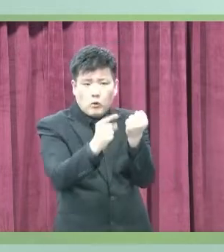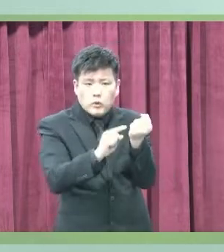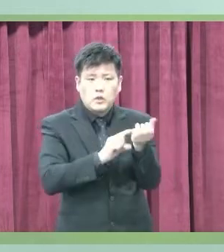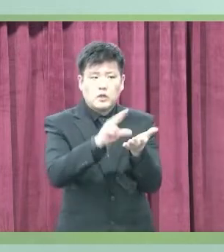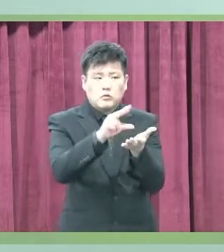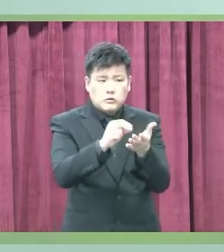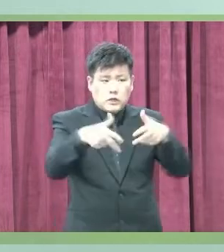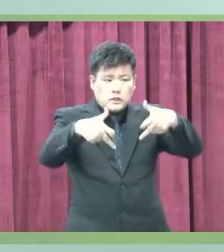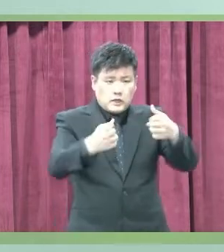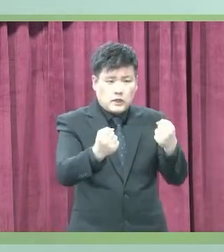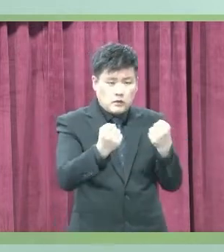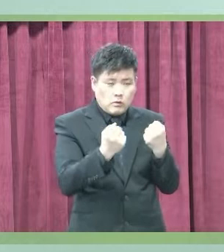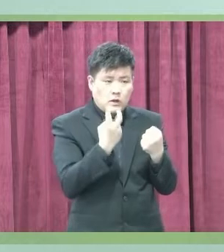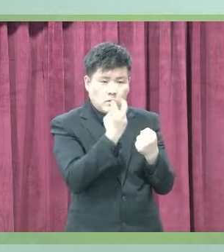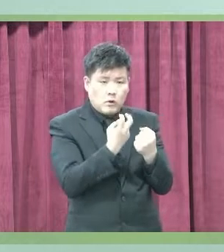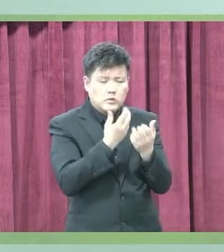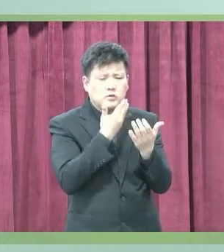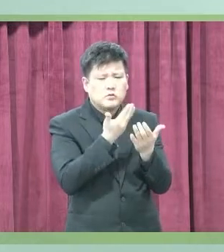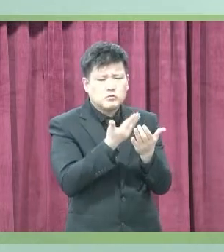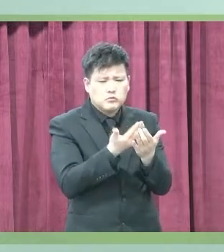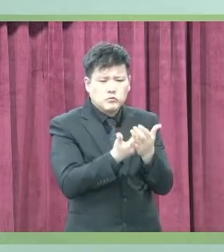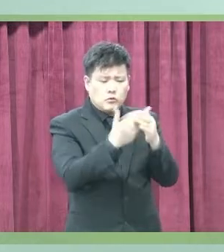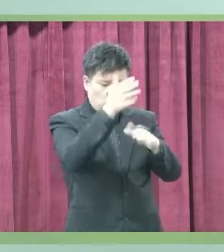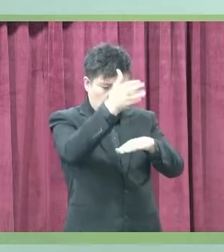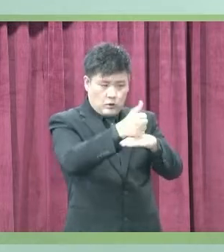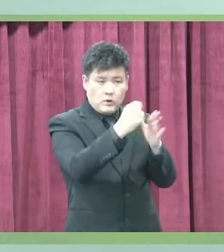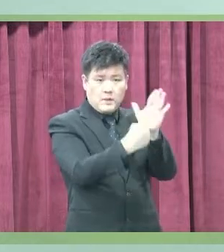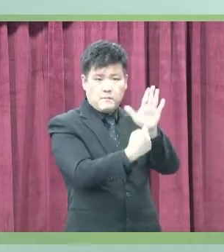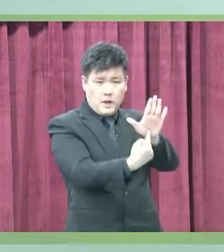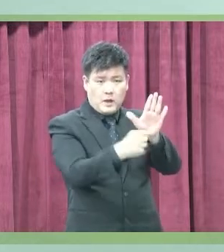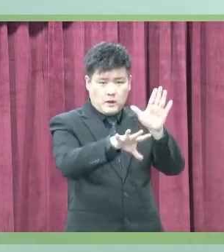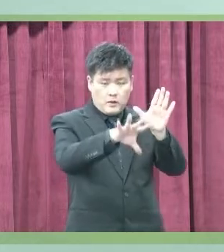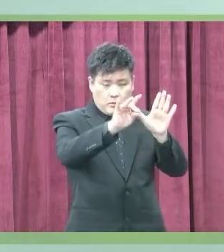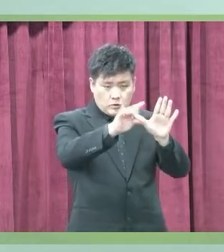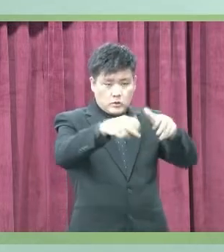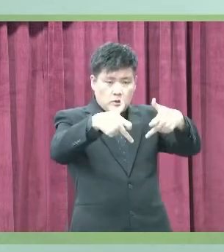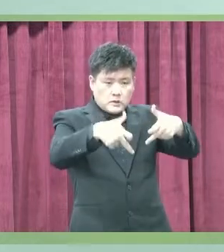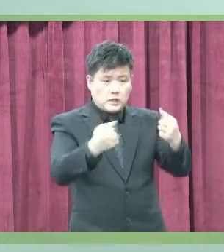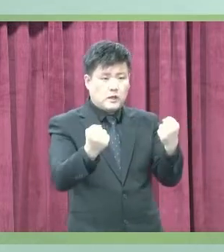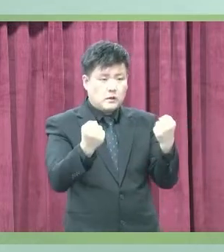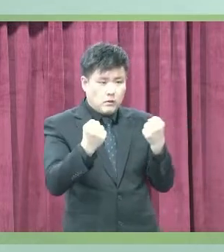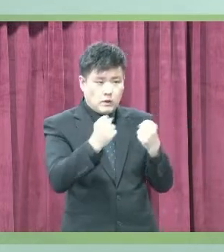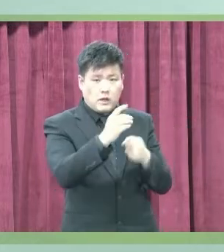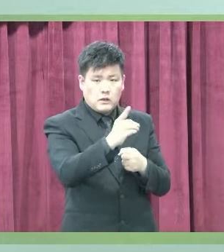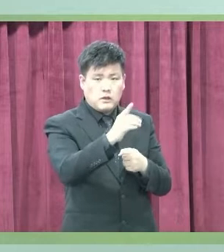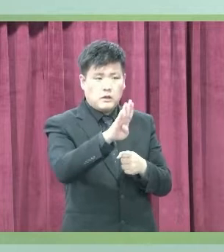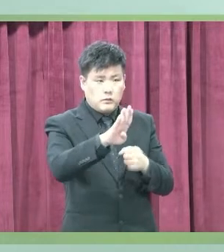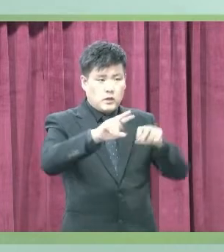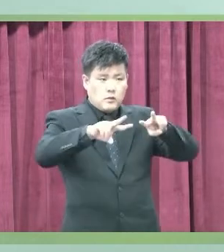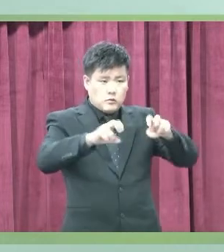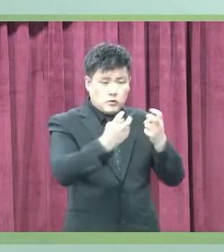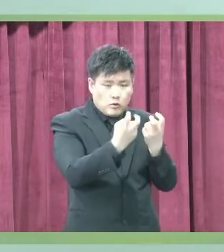장애인 건강검진 주요 결과를 발표하도록 하겠습니다. 먼저 장애인 건강 데이터베이스 분석 방법 및